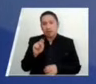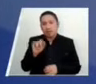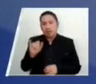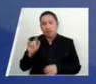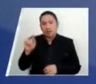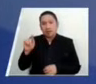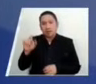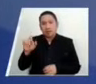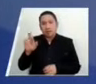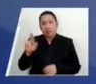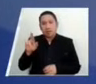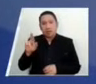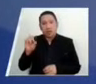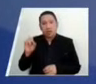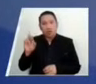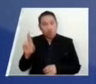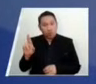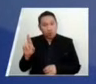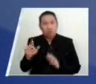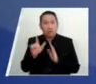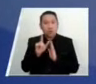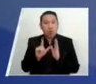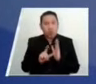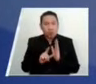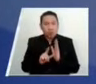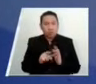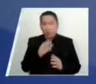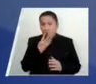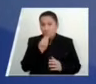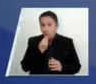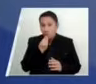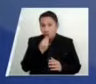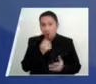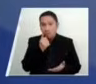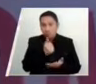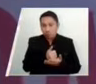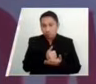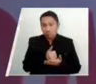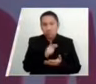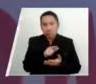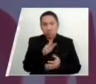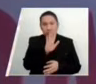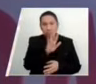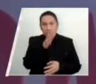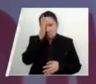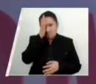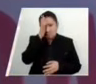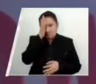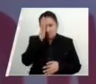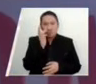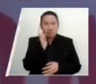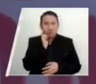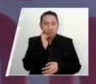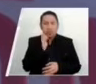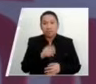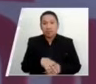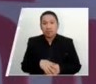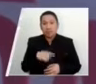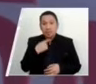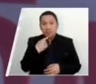na pinirmahan mismo ng amang si dating Pangulong Rodrigo Duterte. Ayon sa NBI na nagsilbi ng